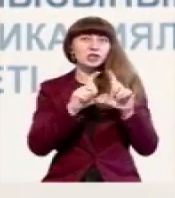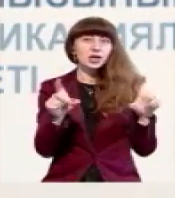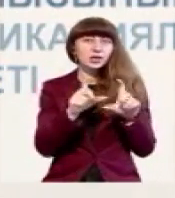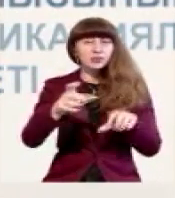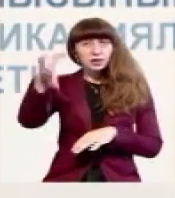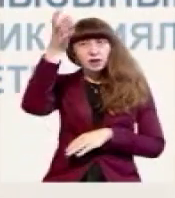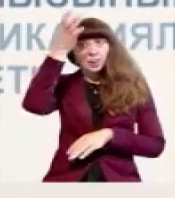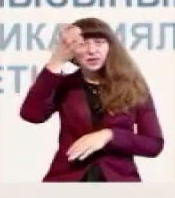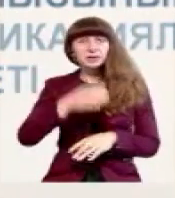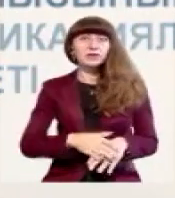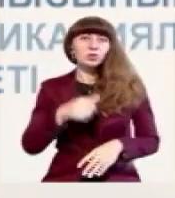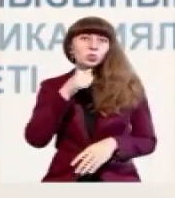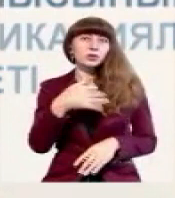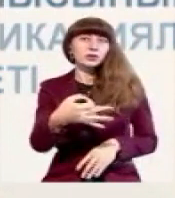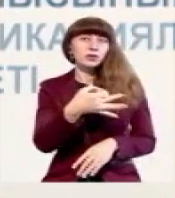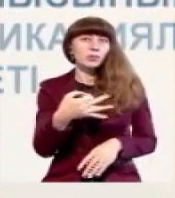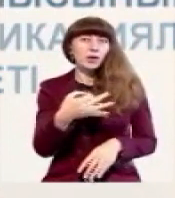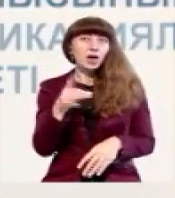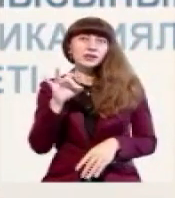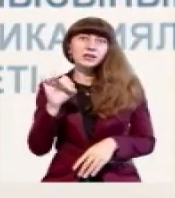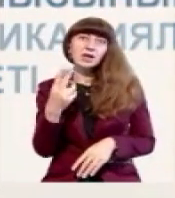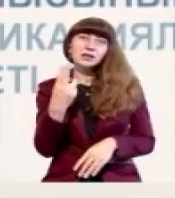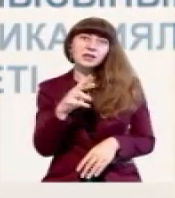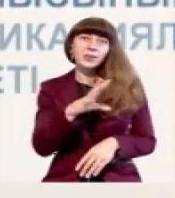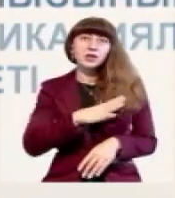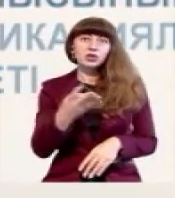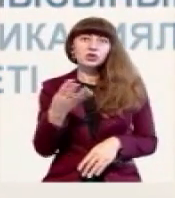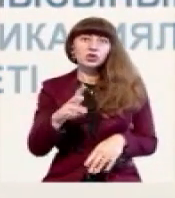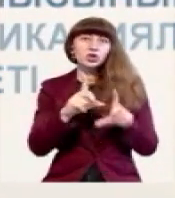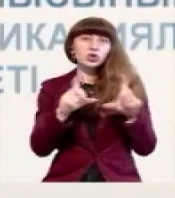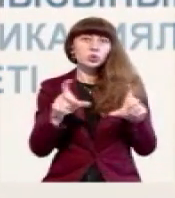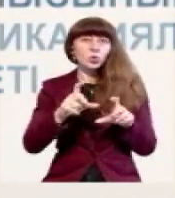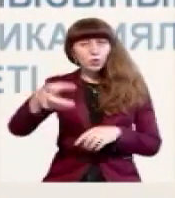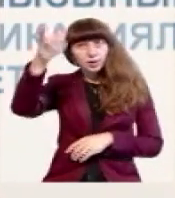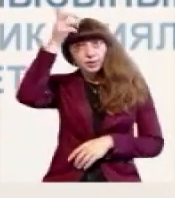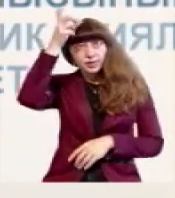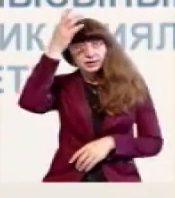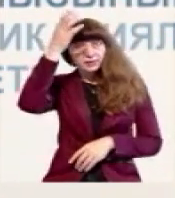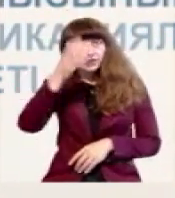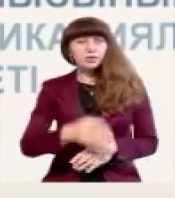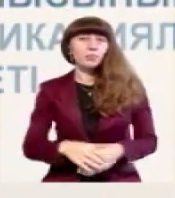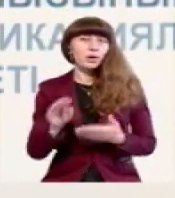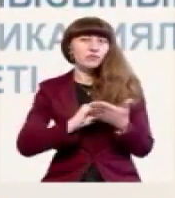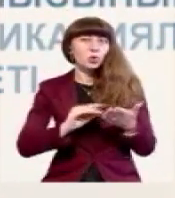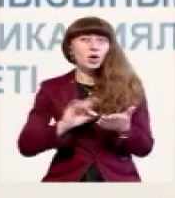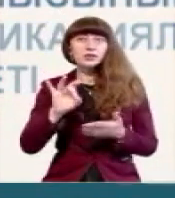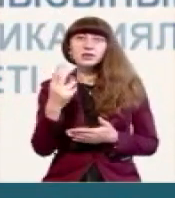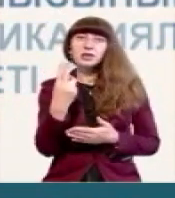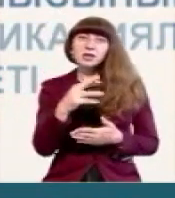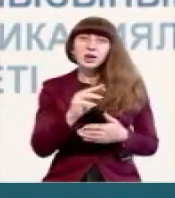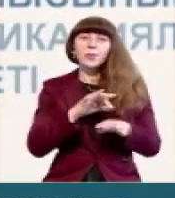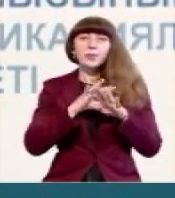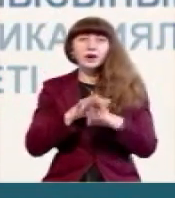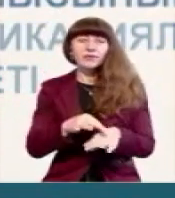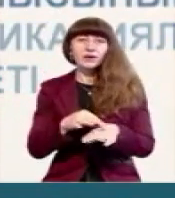асырады. Алтайдың ішінде 222 өтініш қаралды. Оның 204 өтініш қызмет алушыларына және 18